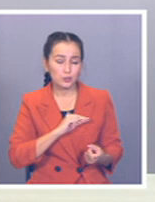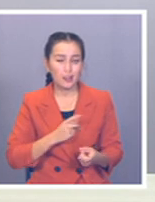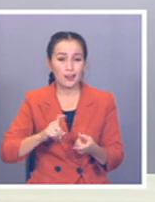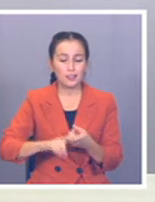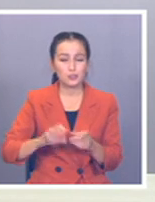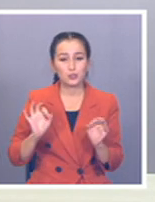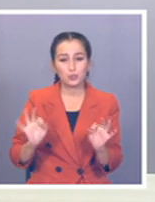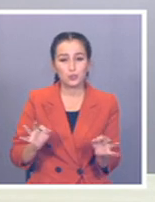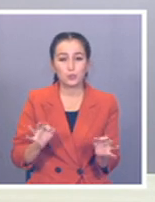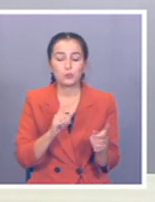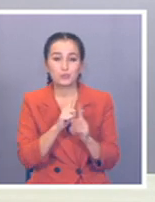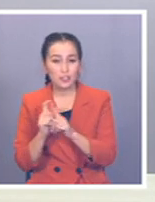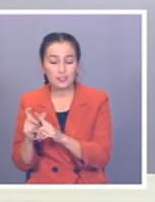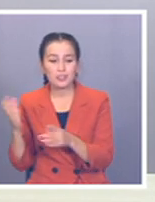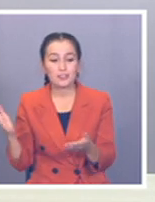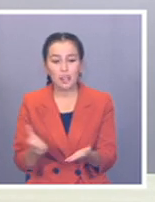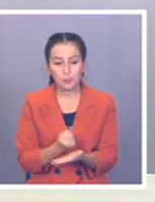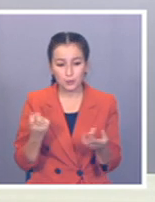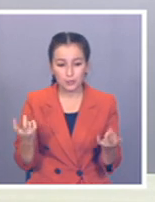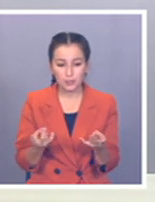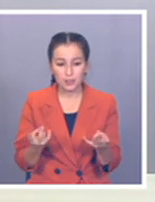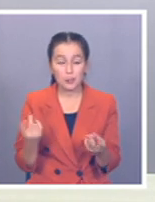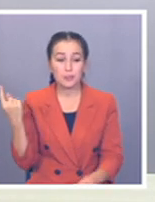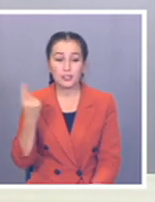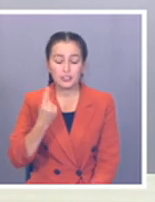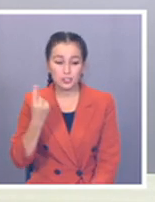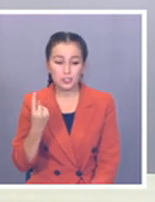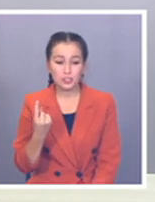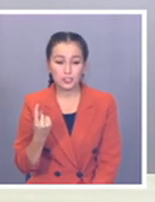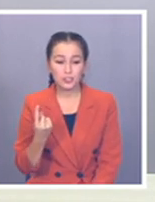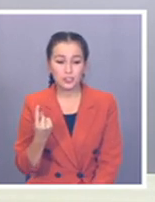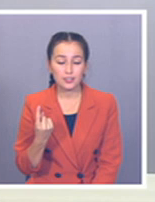сөздерді табайық. Бірінші,